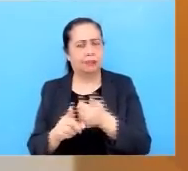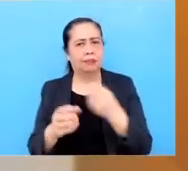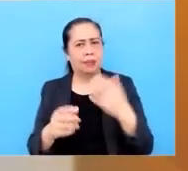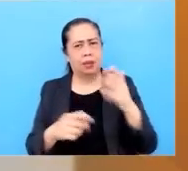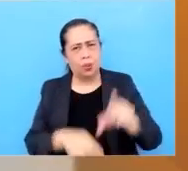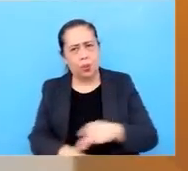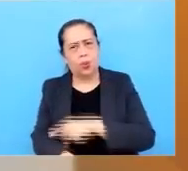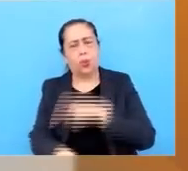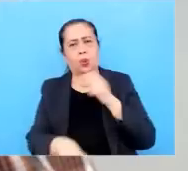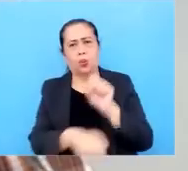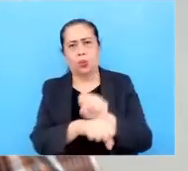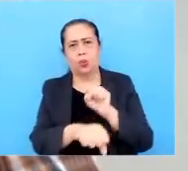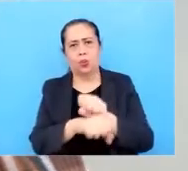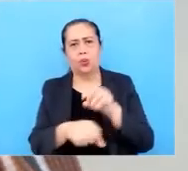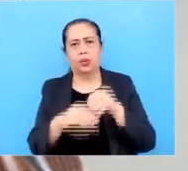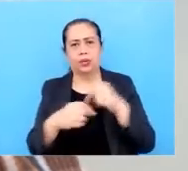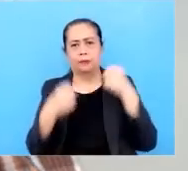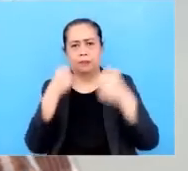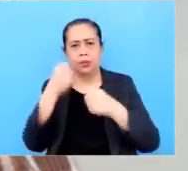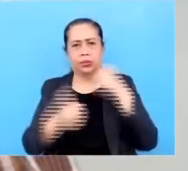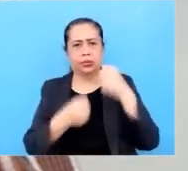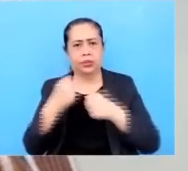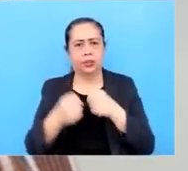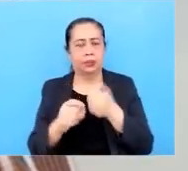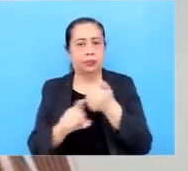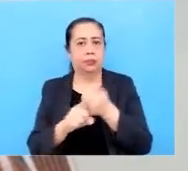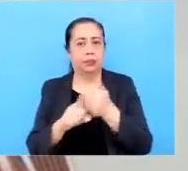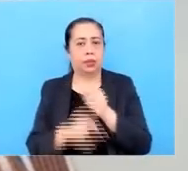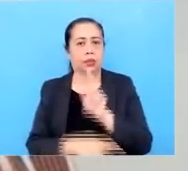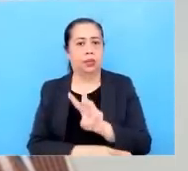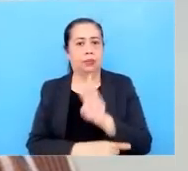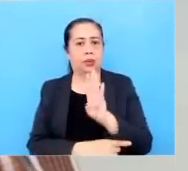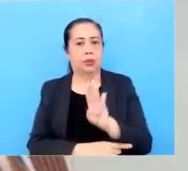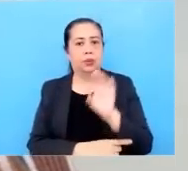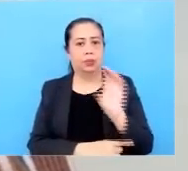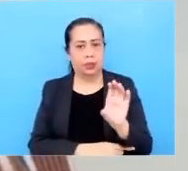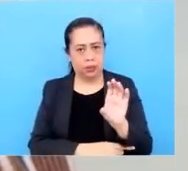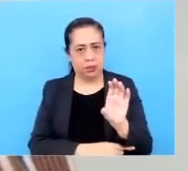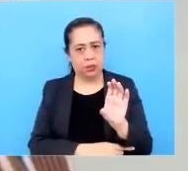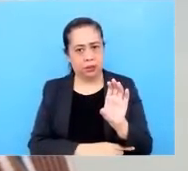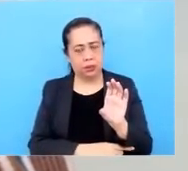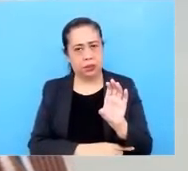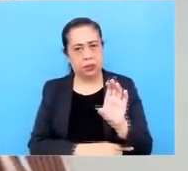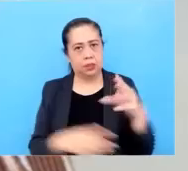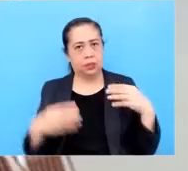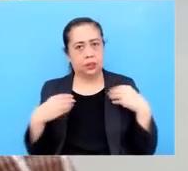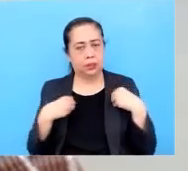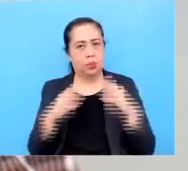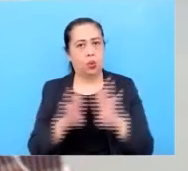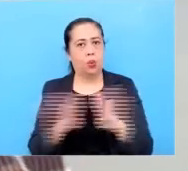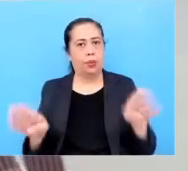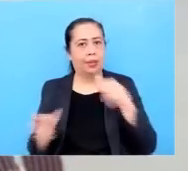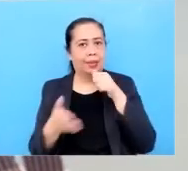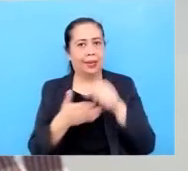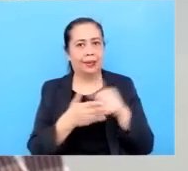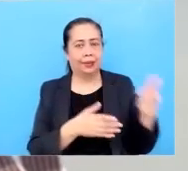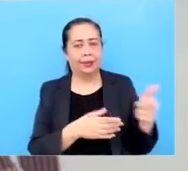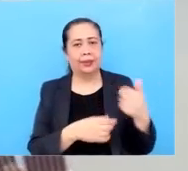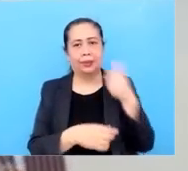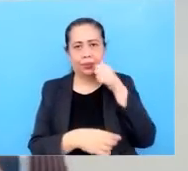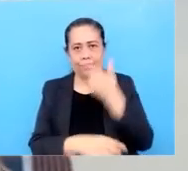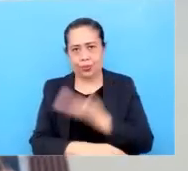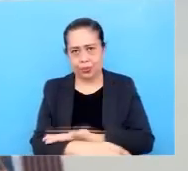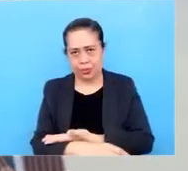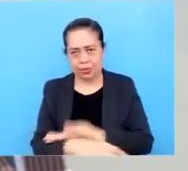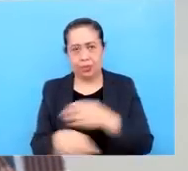mahabang karera sa boxing. Mismong World Boxing Council o WBC ang nakatanggap ng open letter ng anak ni Padilla. At